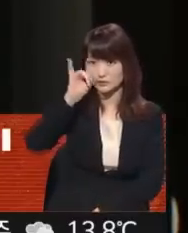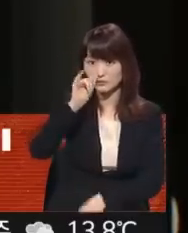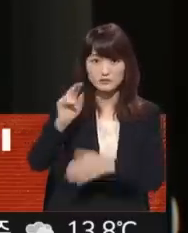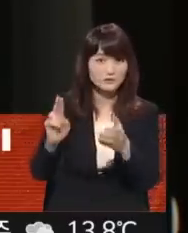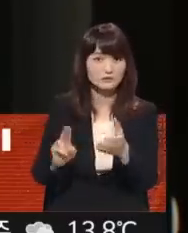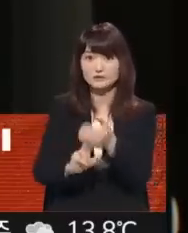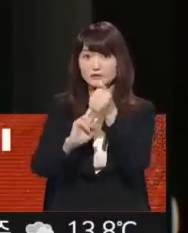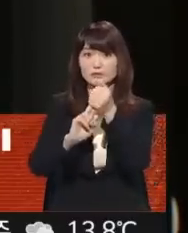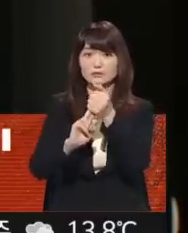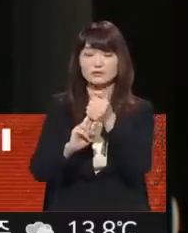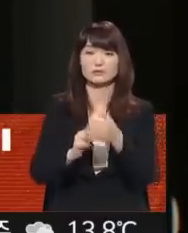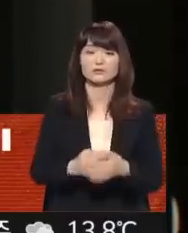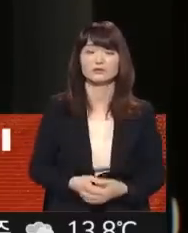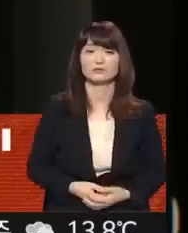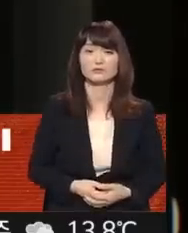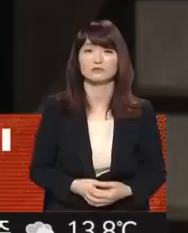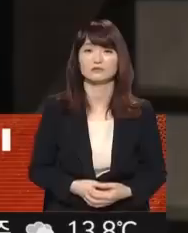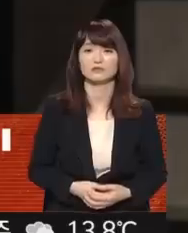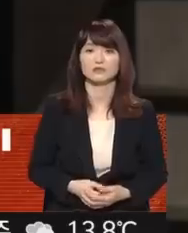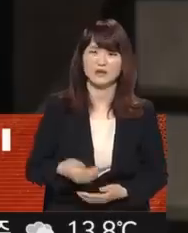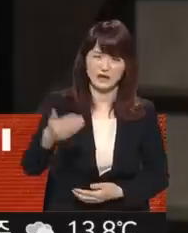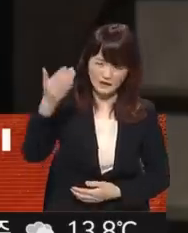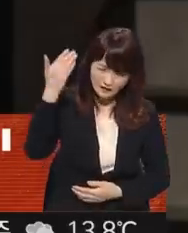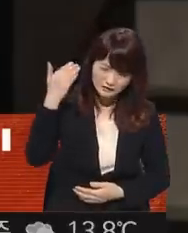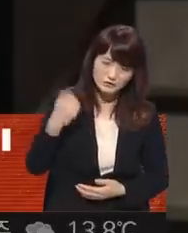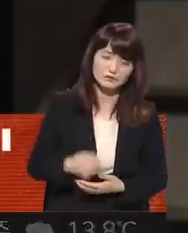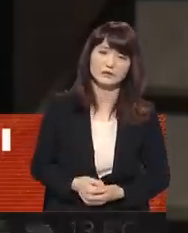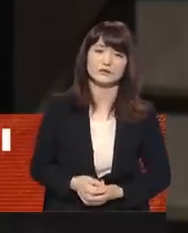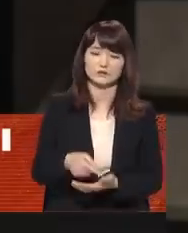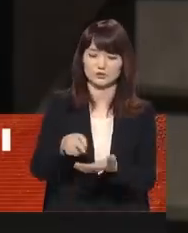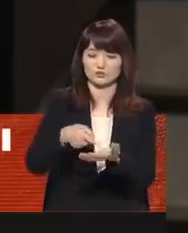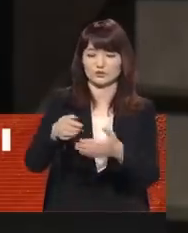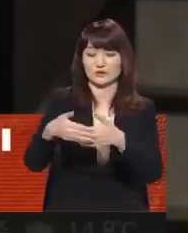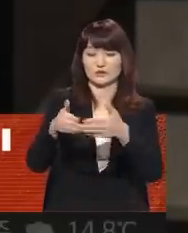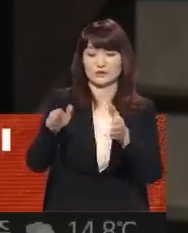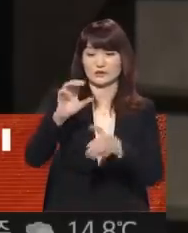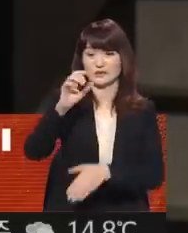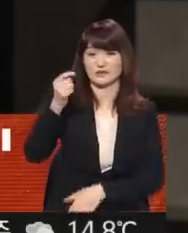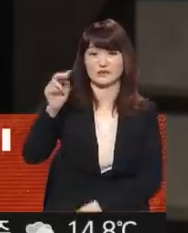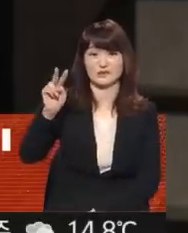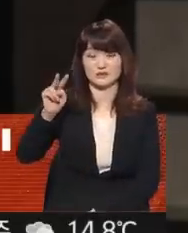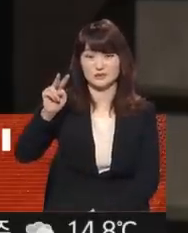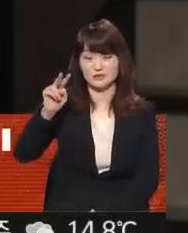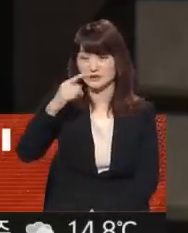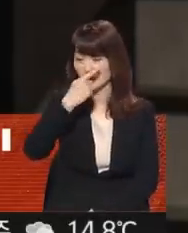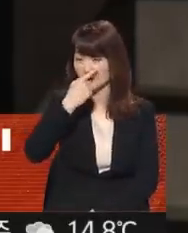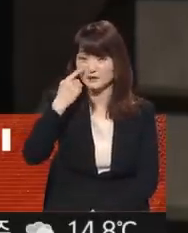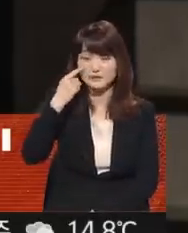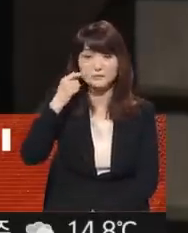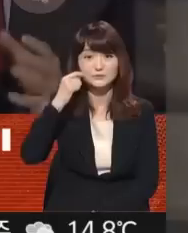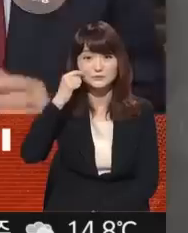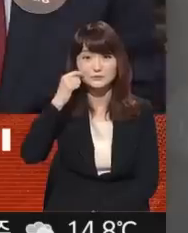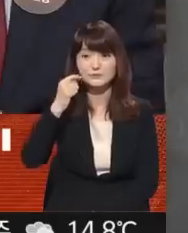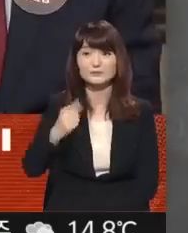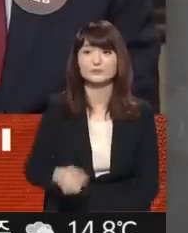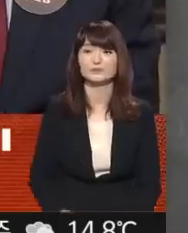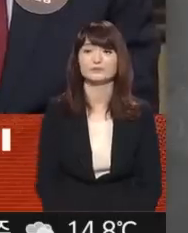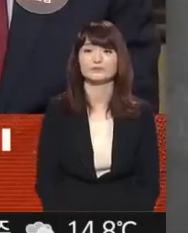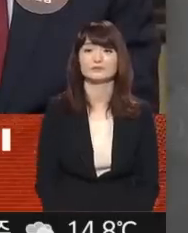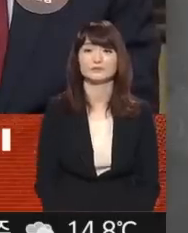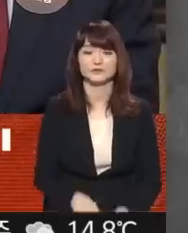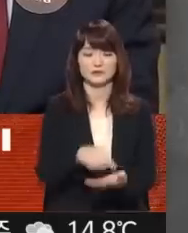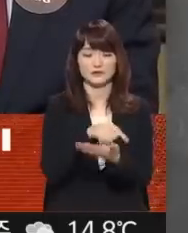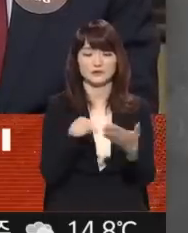기적입니다 사실 그 이전까지는 CCTV cctv를 잘 볼 수도 없는 그런 상황이고 사실 지금 이제